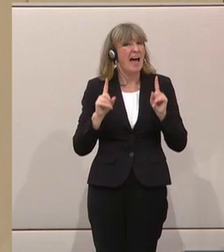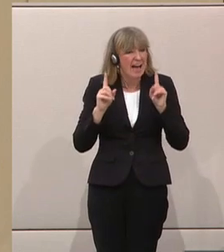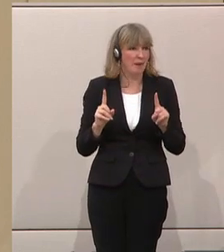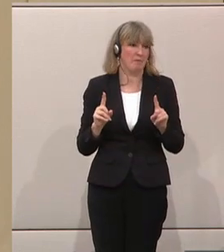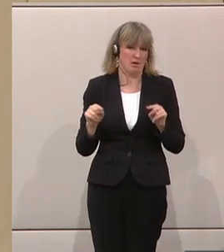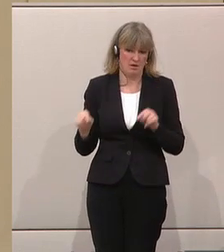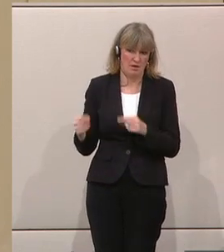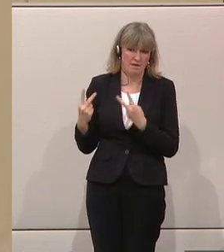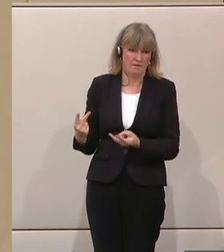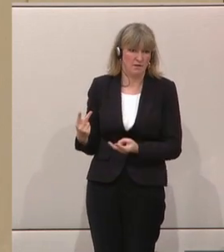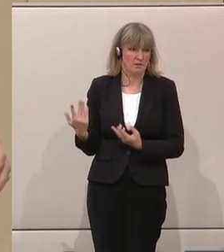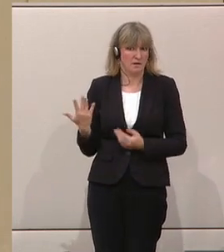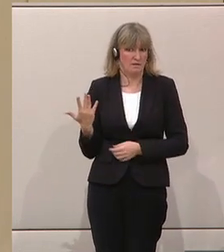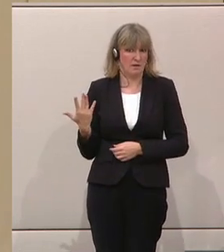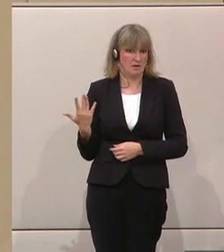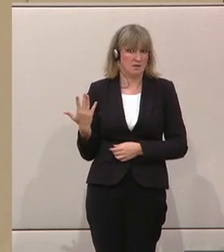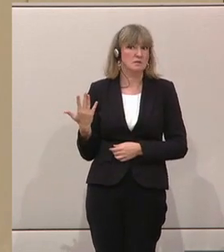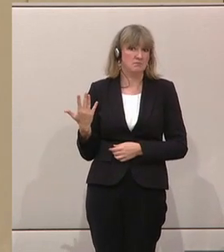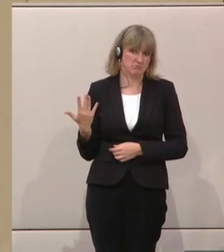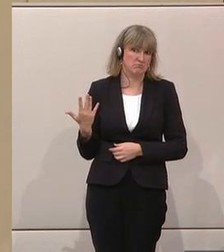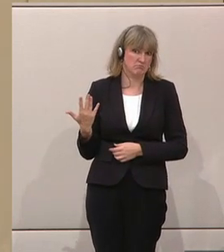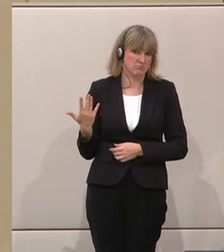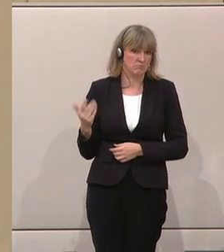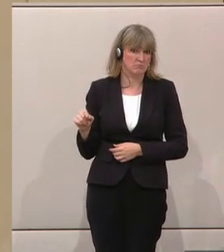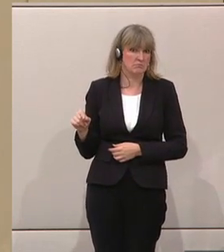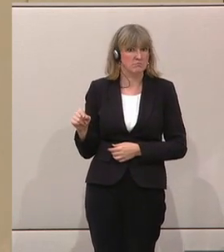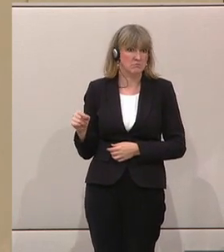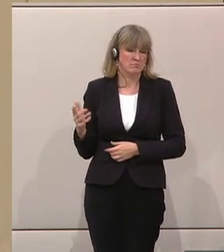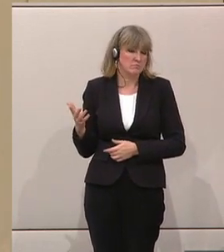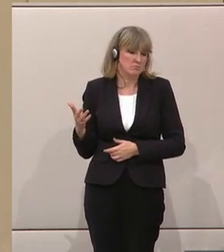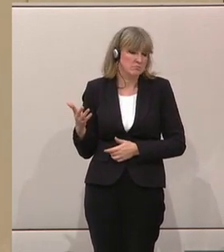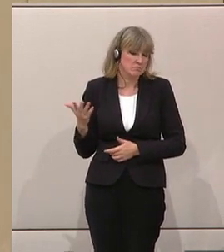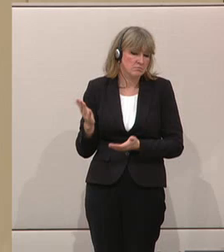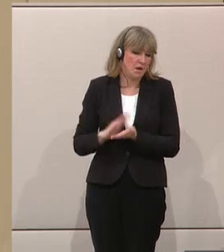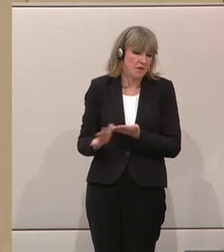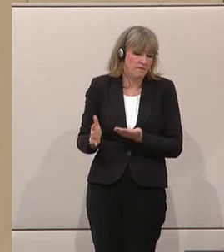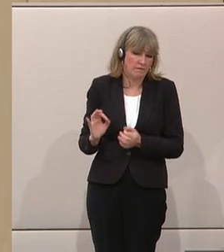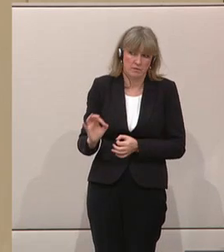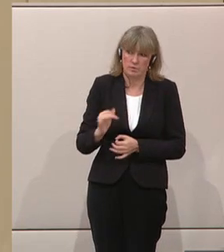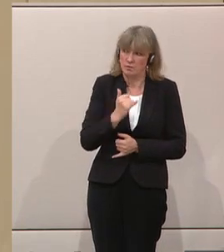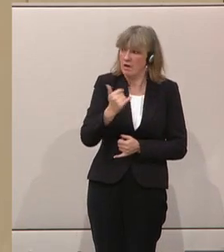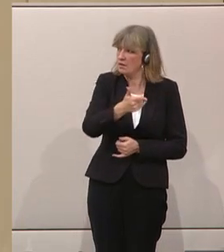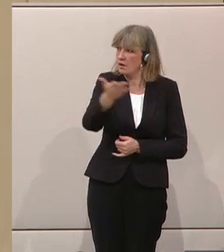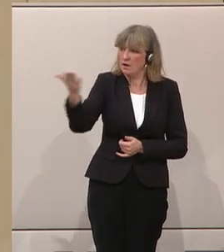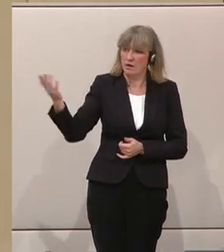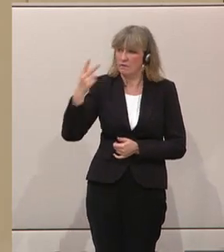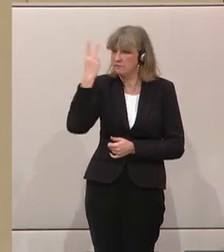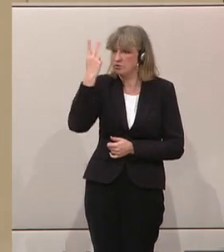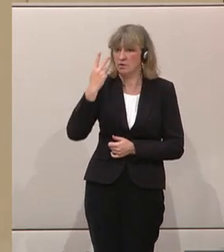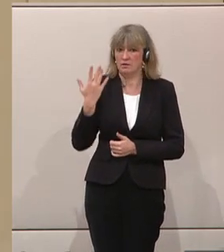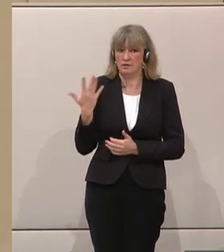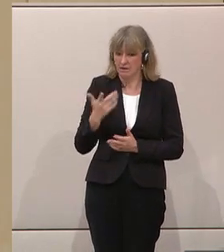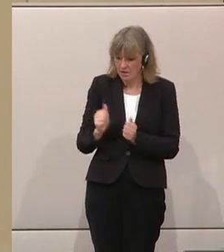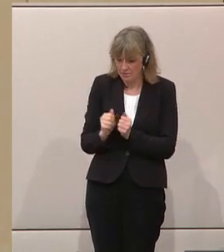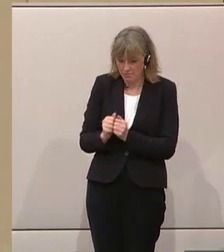wichtig, eigentlich, und es ist eigentlich eine ganz einfach und für jede Frau und jeden Mann verständliche Situation, dass